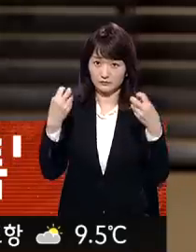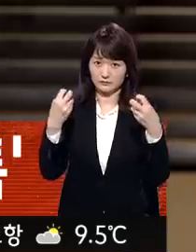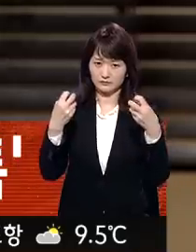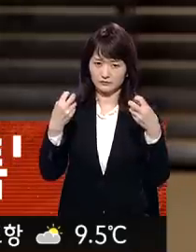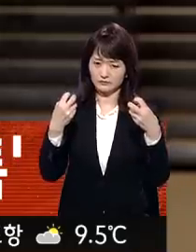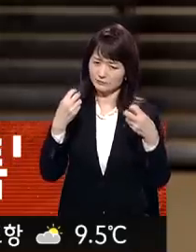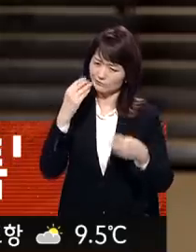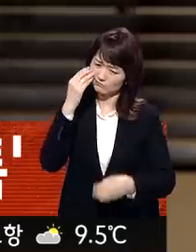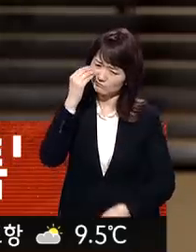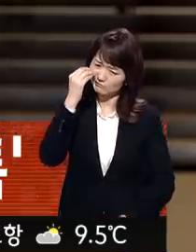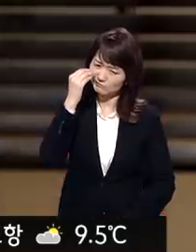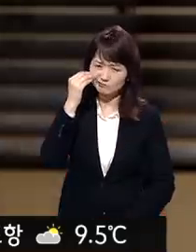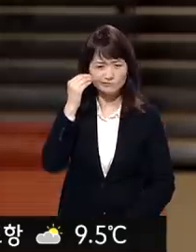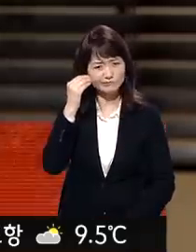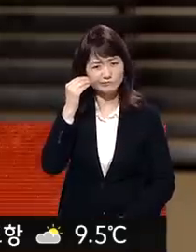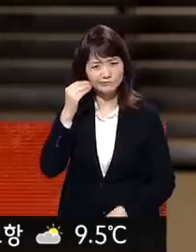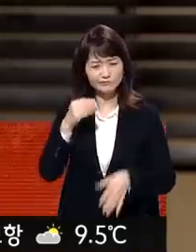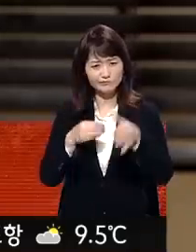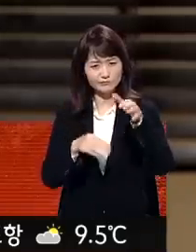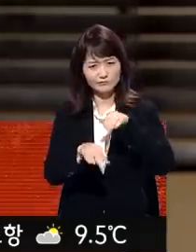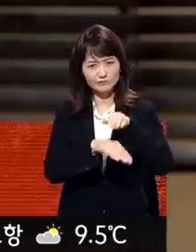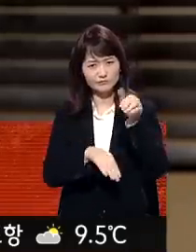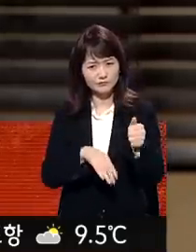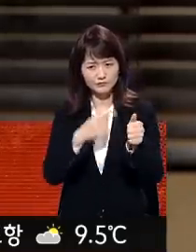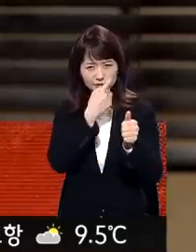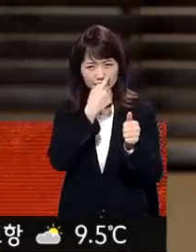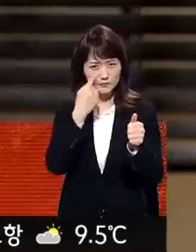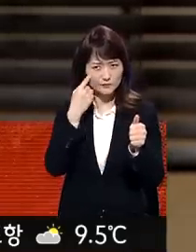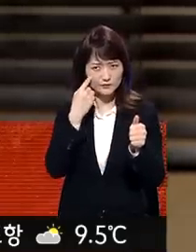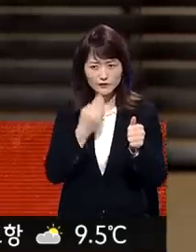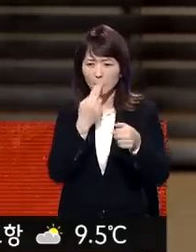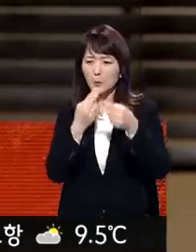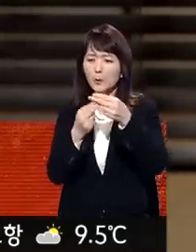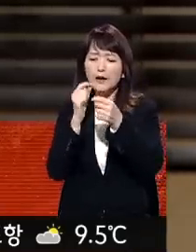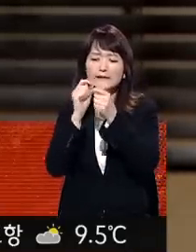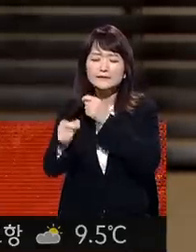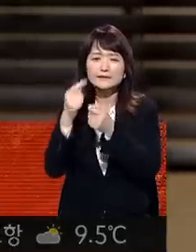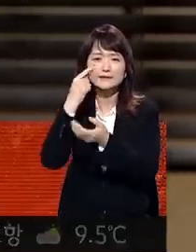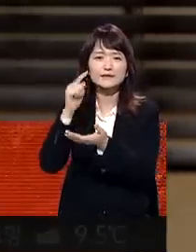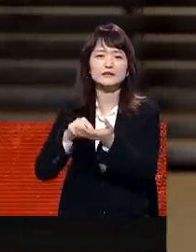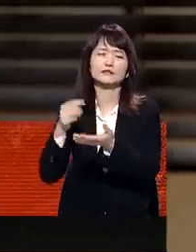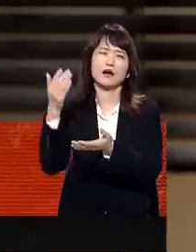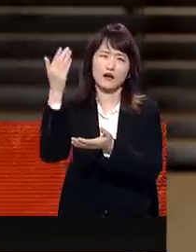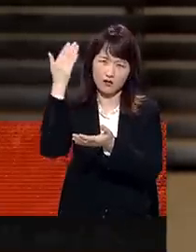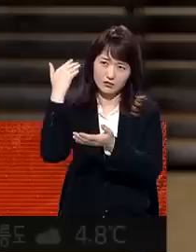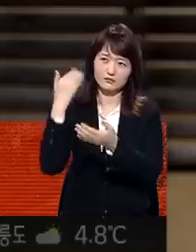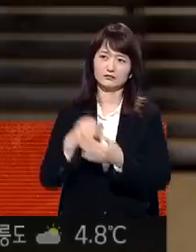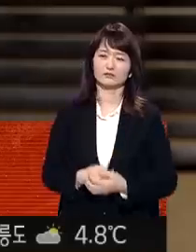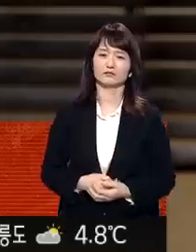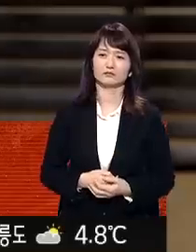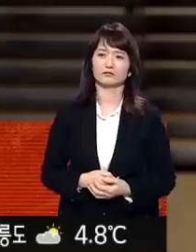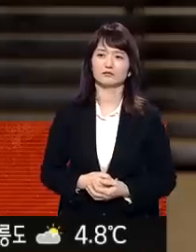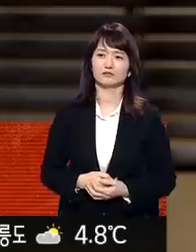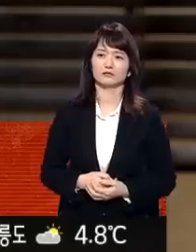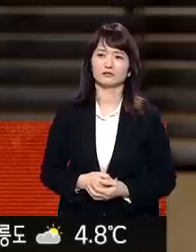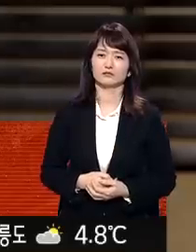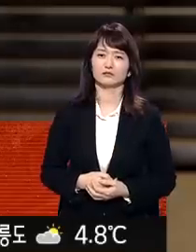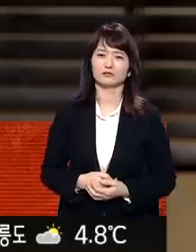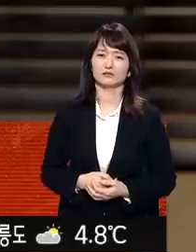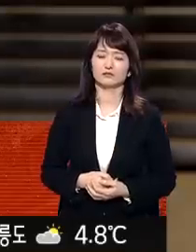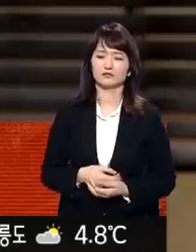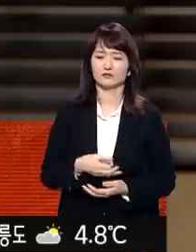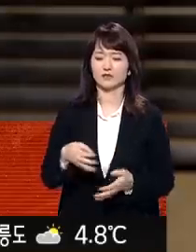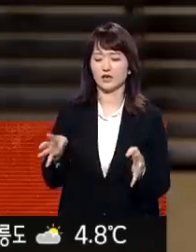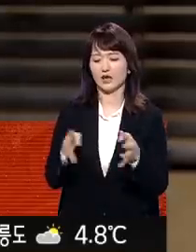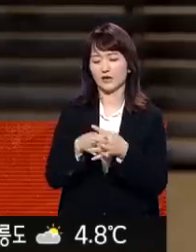좀 이상해가지고 그 차주가 확인하는 과정에서 보험사기가 드러났던 거고요. 아하. 그 이전에는 계속적으로 피해 나갔던 겁니다.